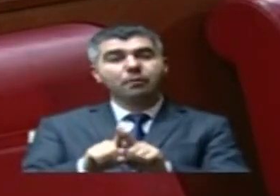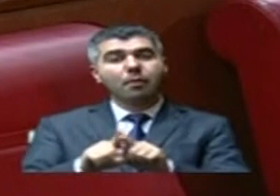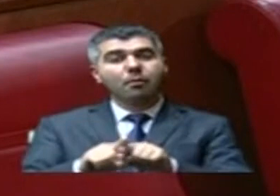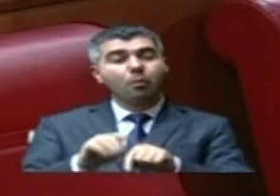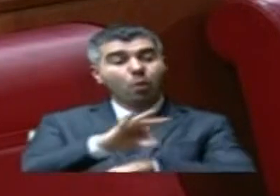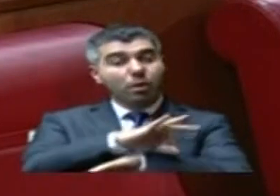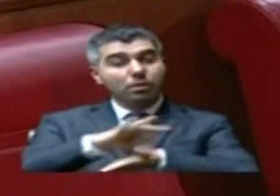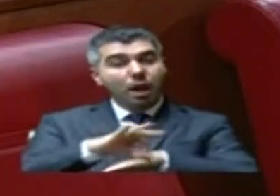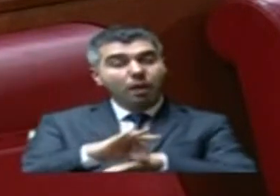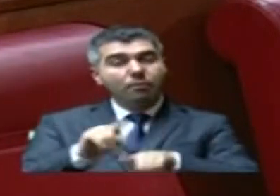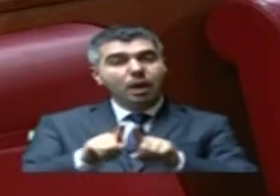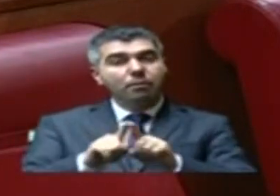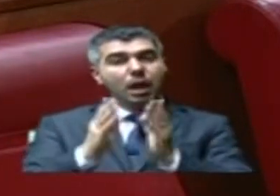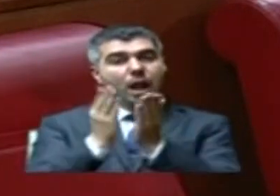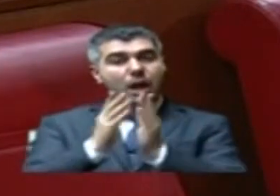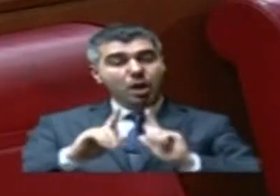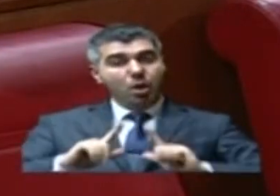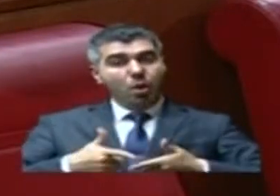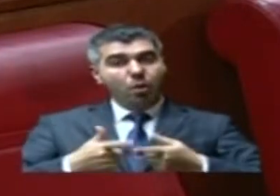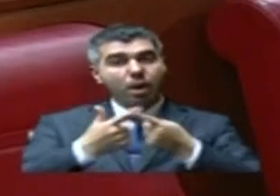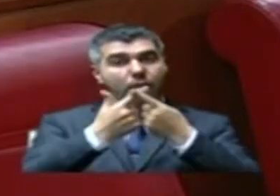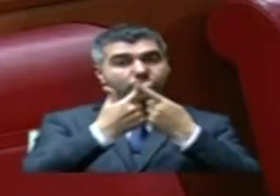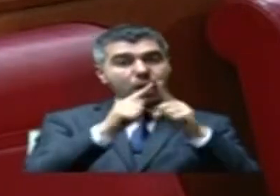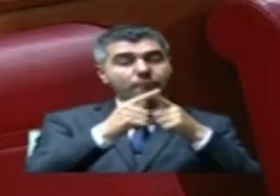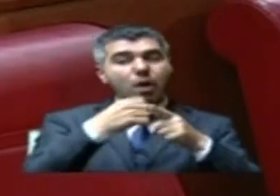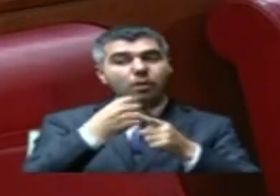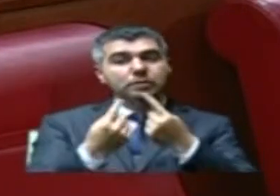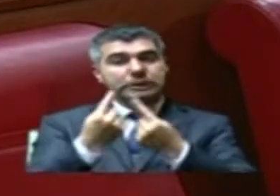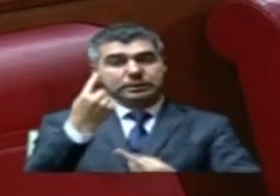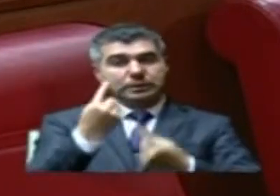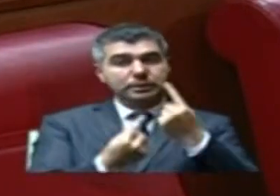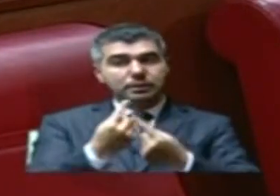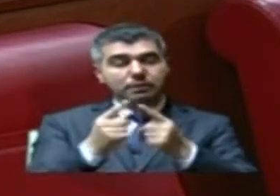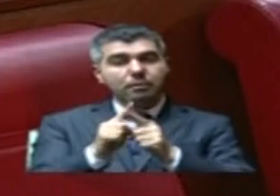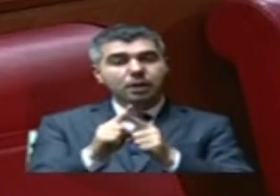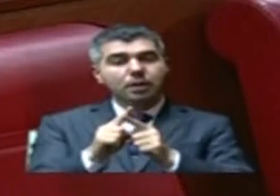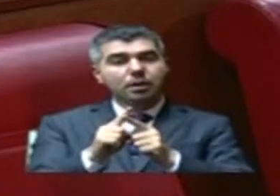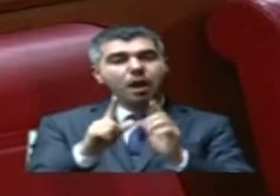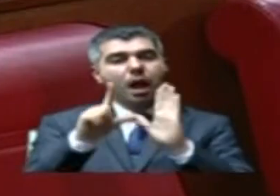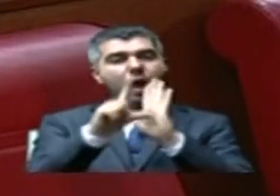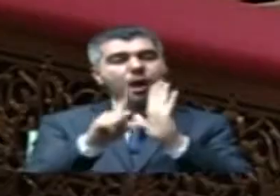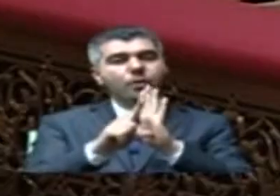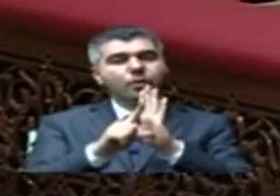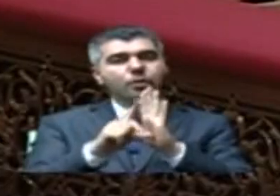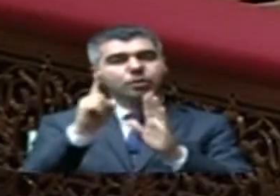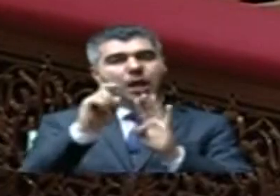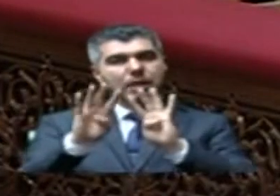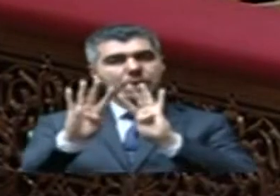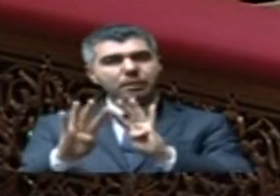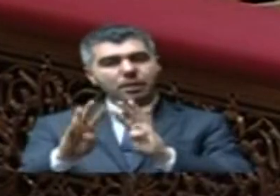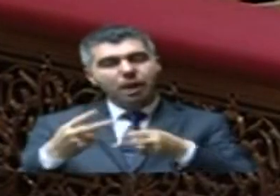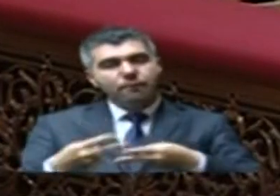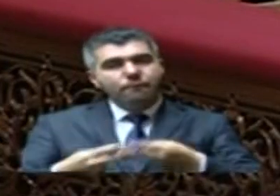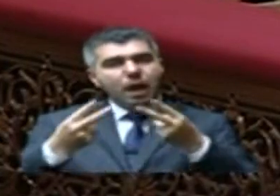ليس هو التوظيف عبر التعاقد الذي جاء في إطار المرسوم ديال غشت 2017، هذاك نظام خاص